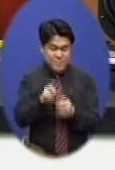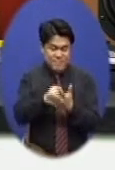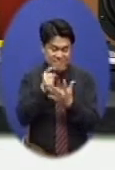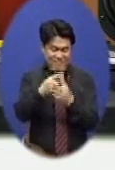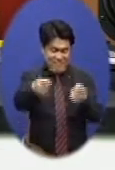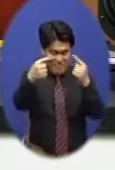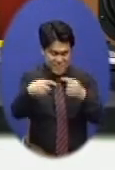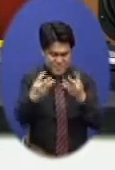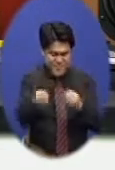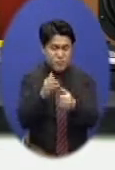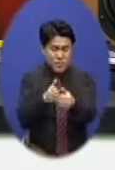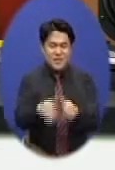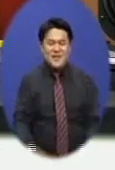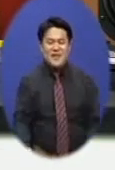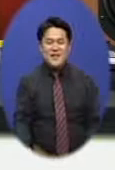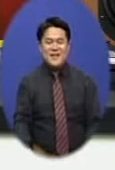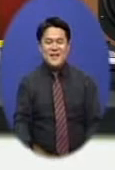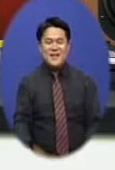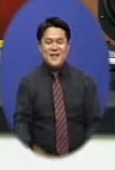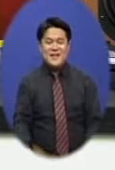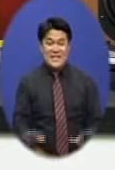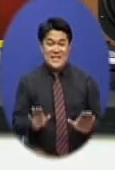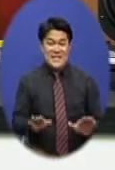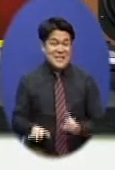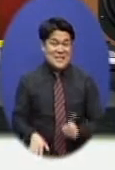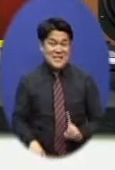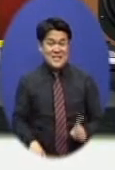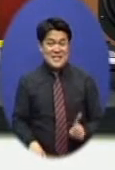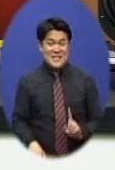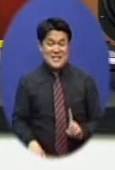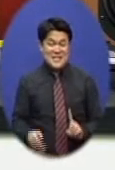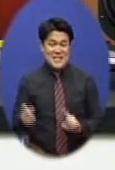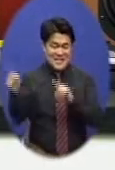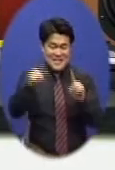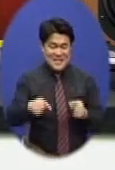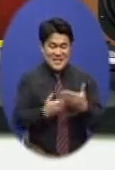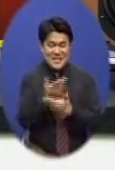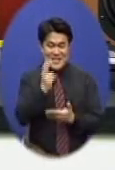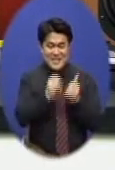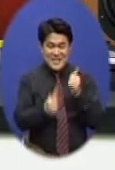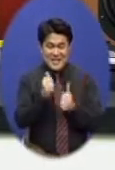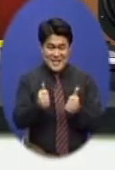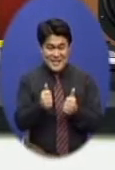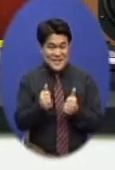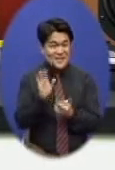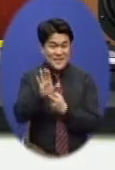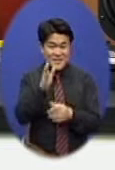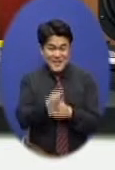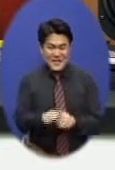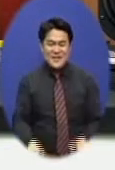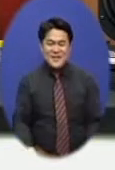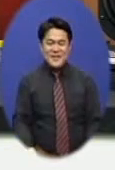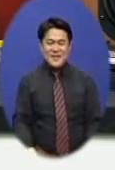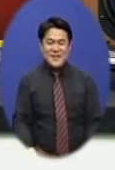참여 부탁드리겠습니다. 자, 계속해서 또 네. 이번에는 또 생방송 전국 나눔 노래자랑으로 함께하고 있는데요. 네. 오늘은